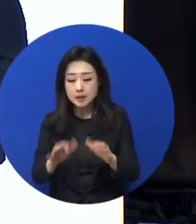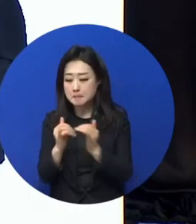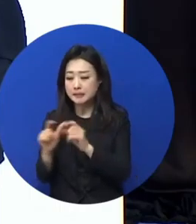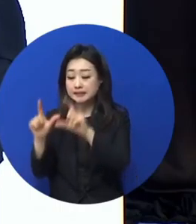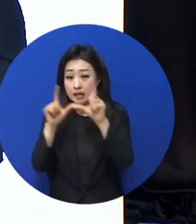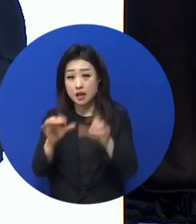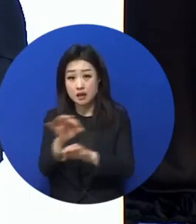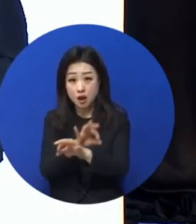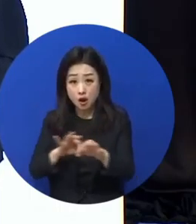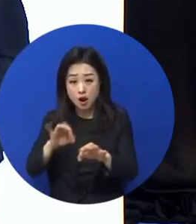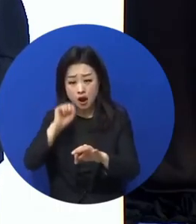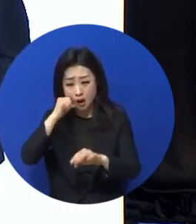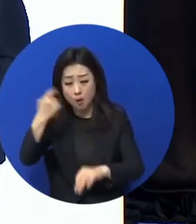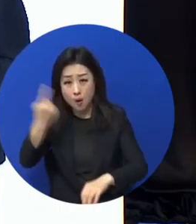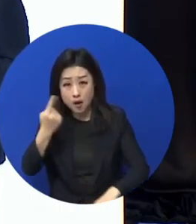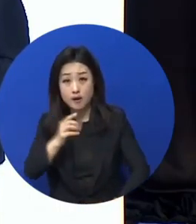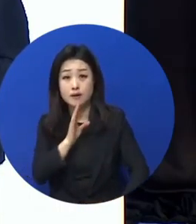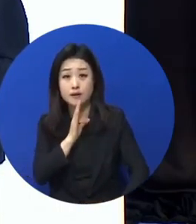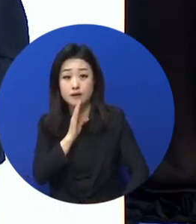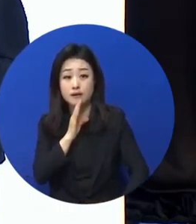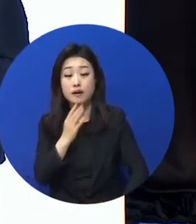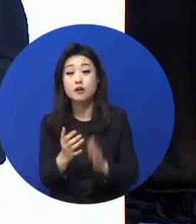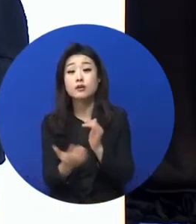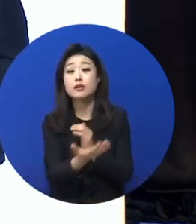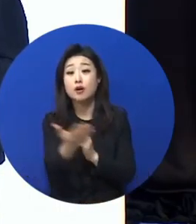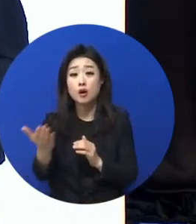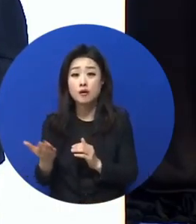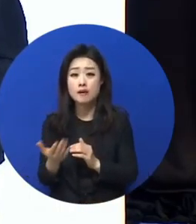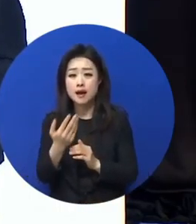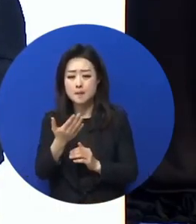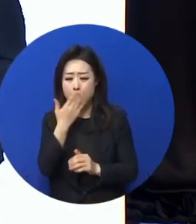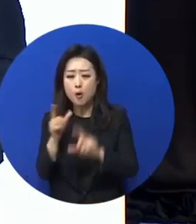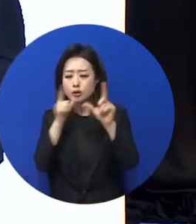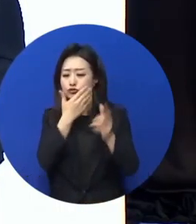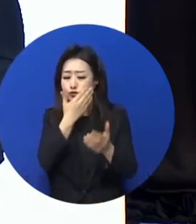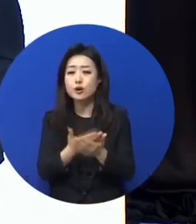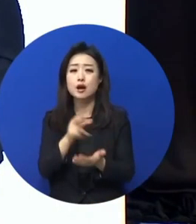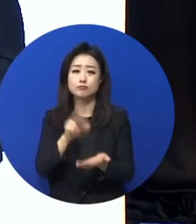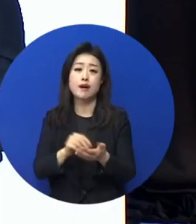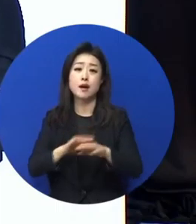민생경제의 위기, 우리 시민들에게는 생존의 문제입니다.